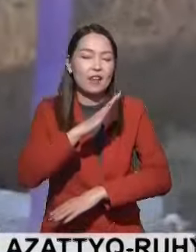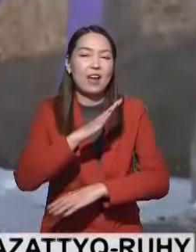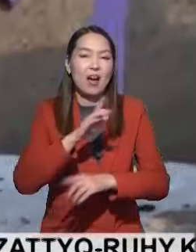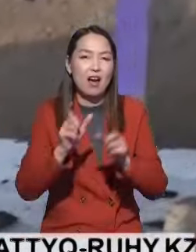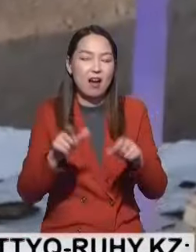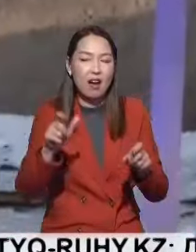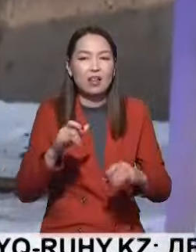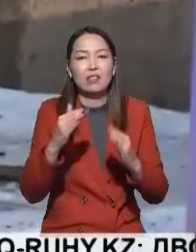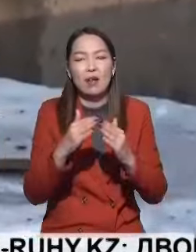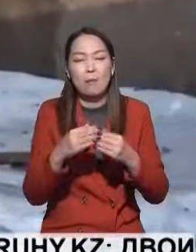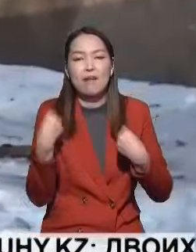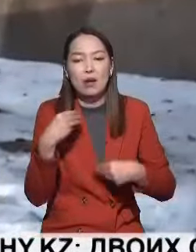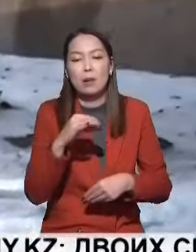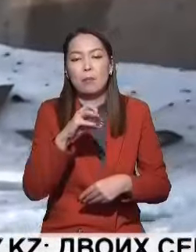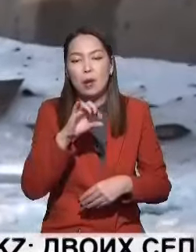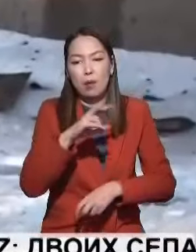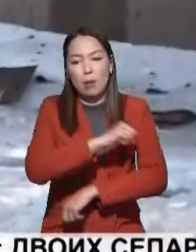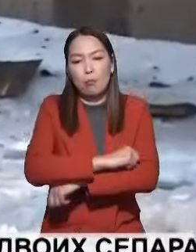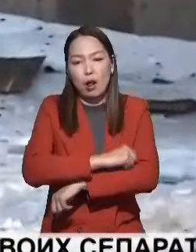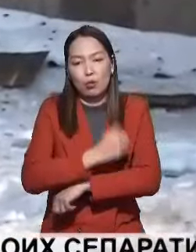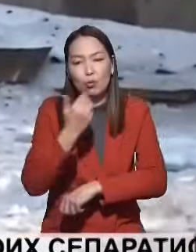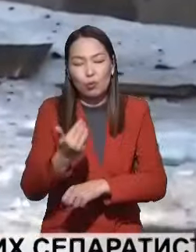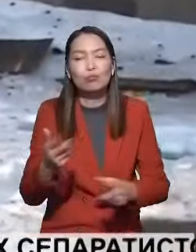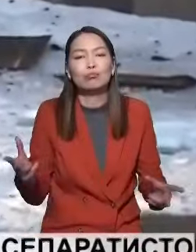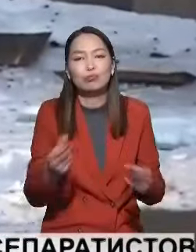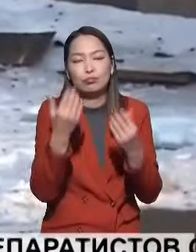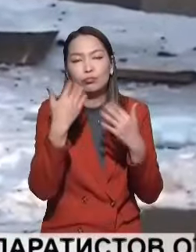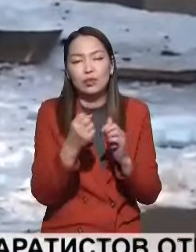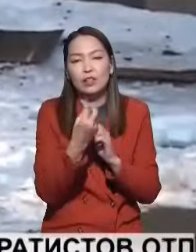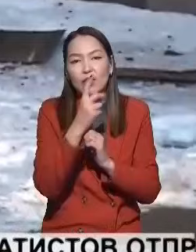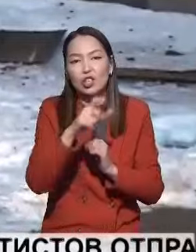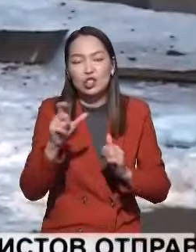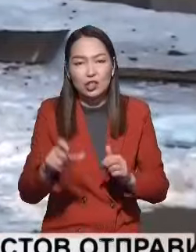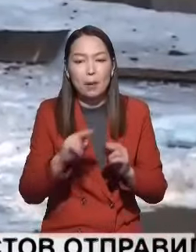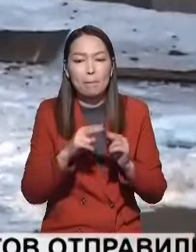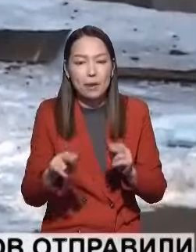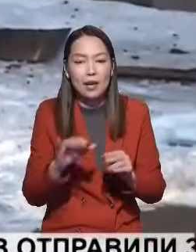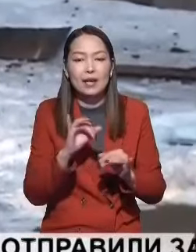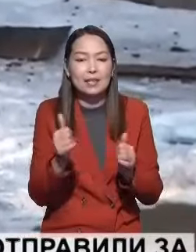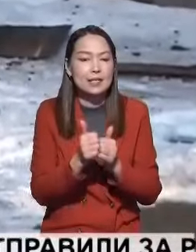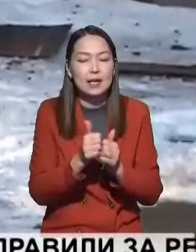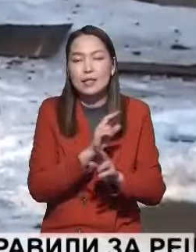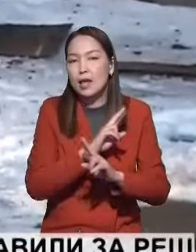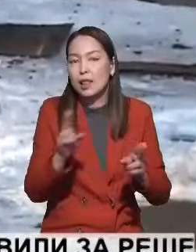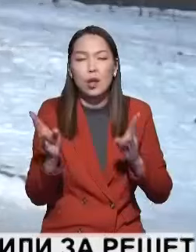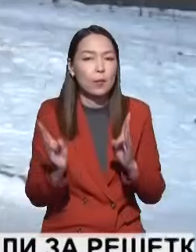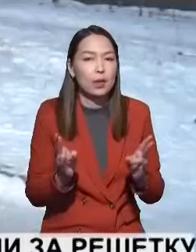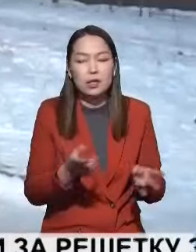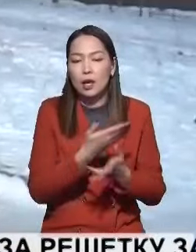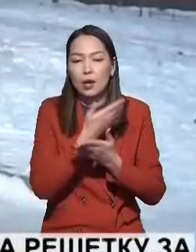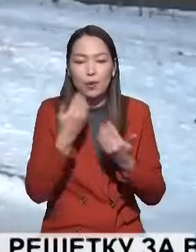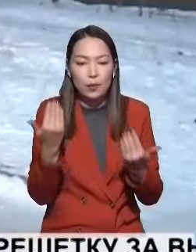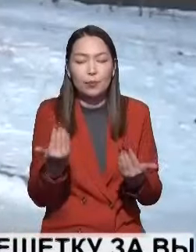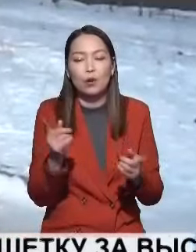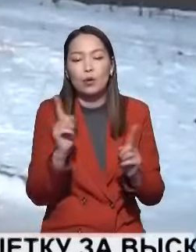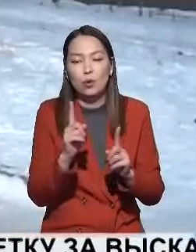вещи и мебель. Спасателям удалось эвакуировать 12 жителей подъезда, из соседей никто физически не пострадал. Чего не